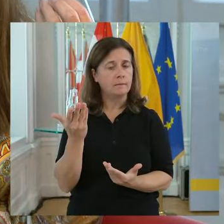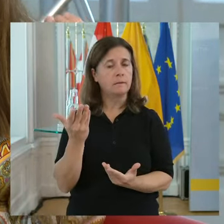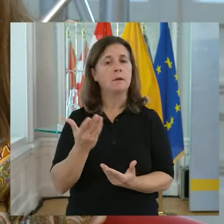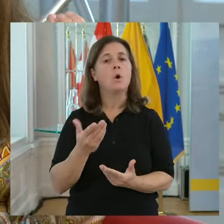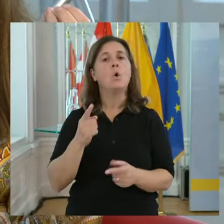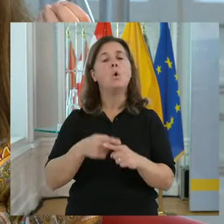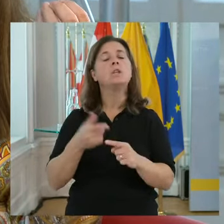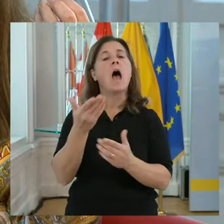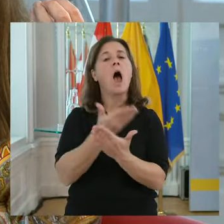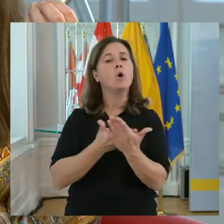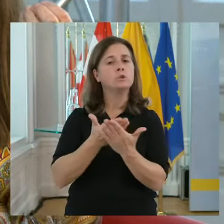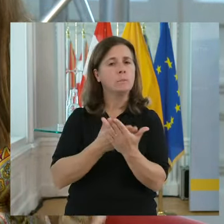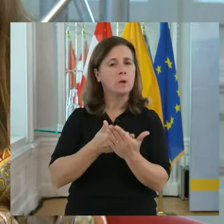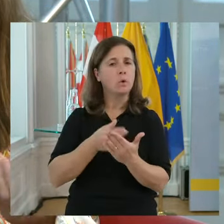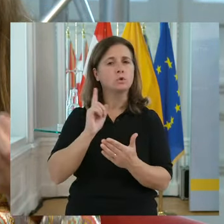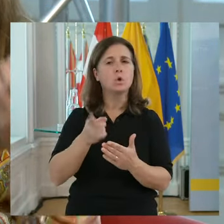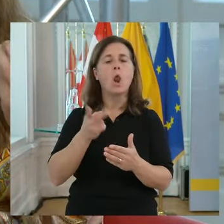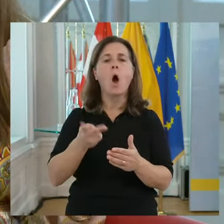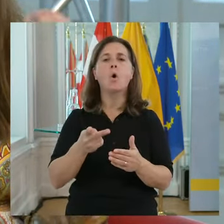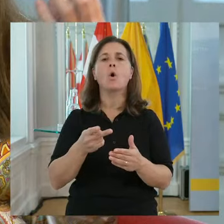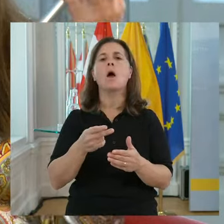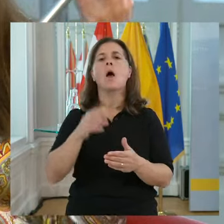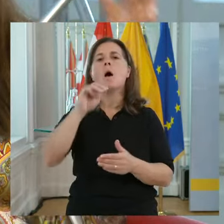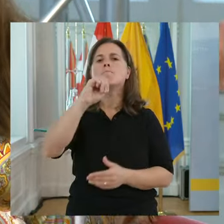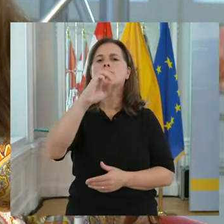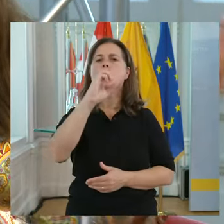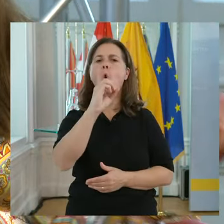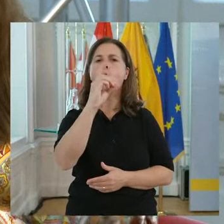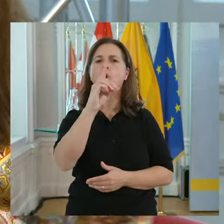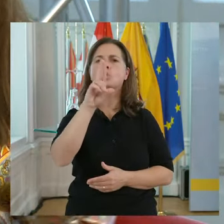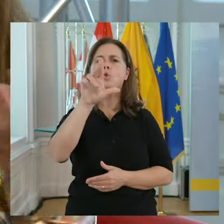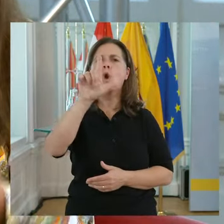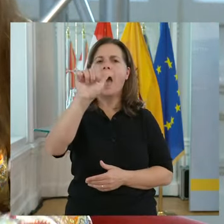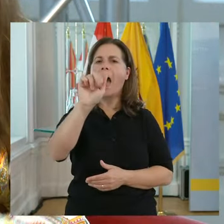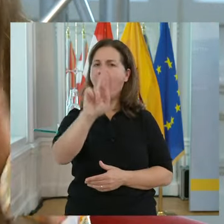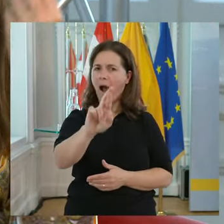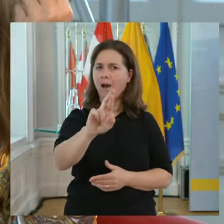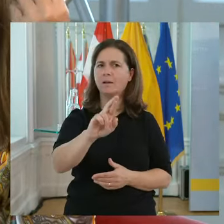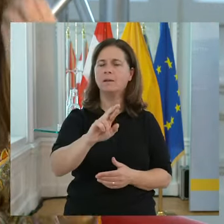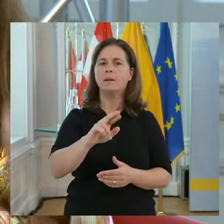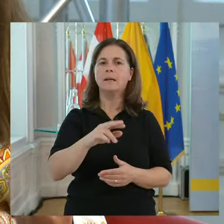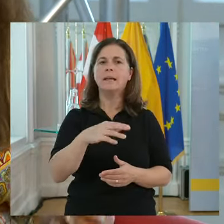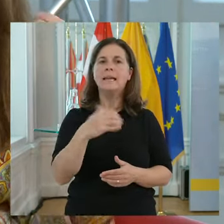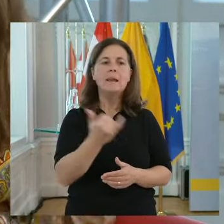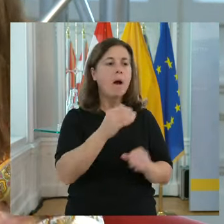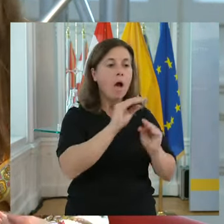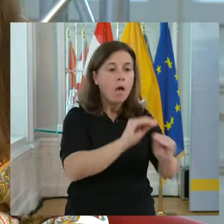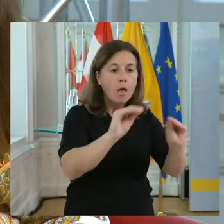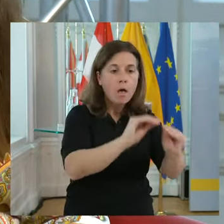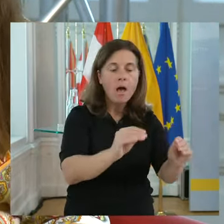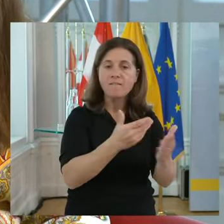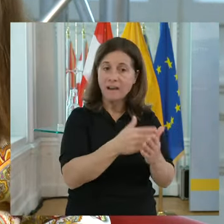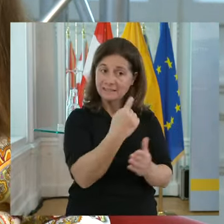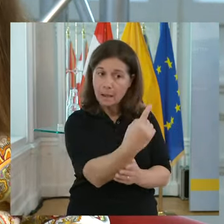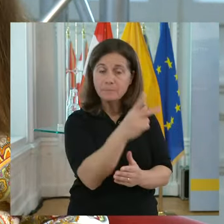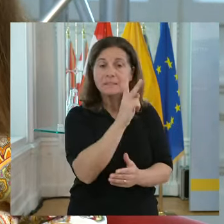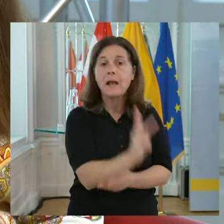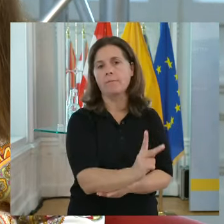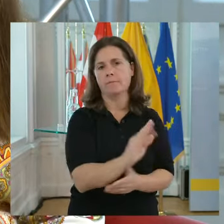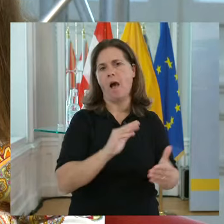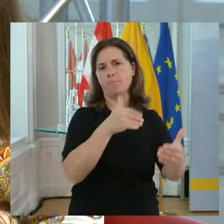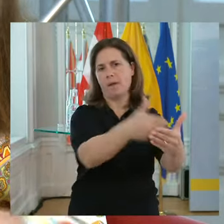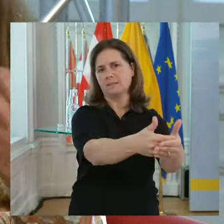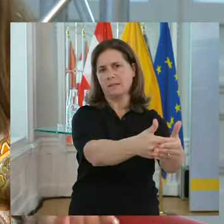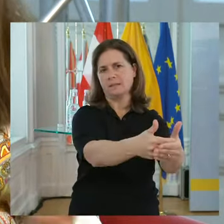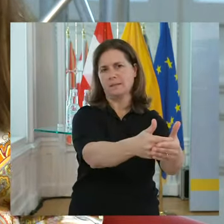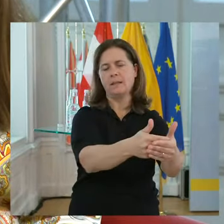die Ausbildungen sollten auch modular sein, sodass man nicht jeden alles beibringen muss, sondern das, was sie können. Und ich glaube, dass das